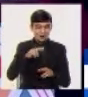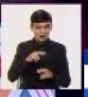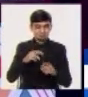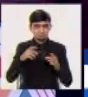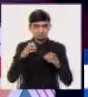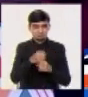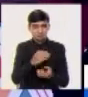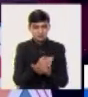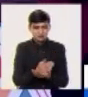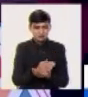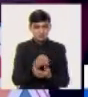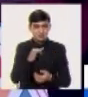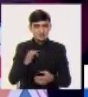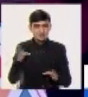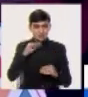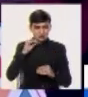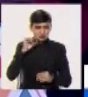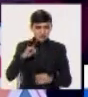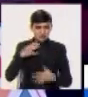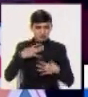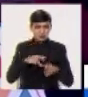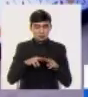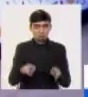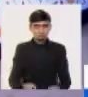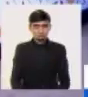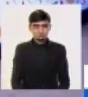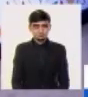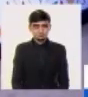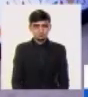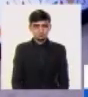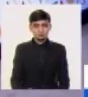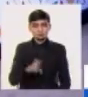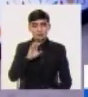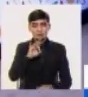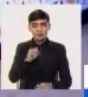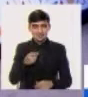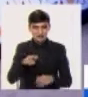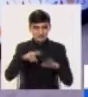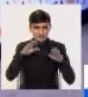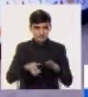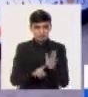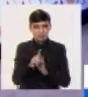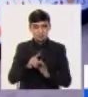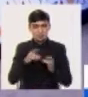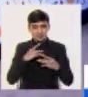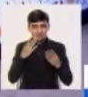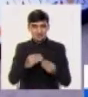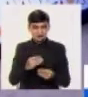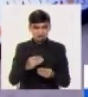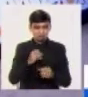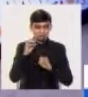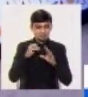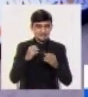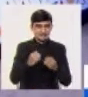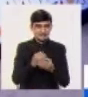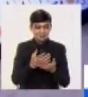минимального. Такого в современной мировой авиации еще не было. А в Бразилии начали праздновать Рождество. Фестиваль света дарит